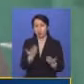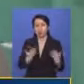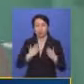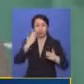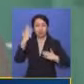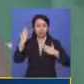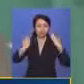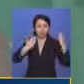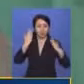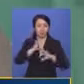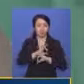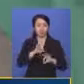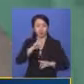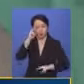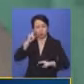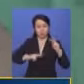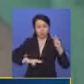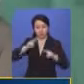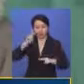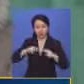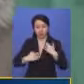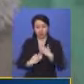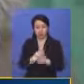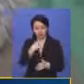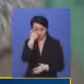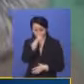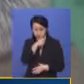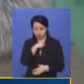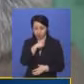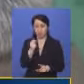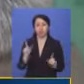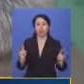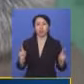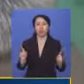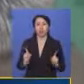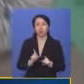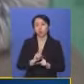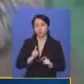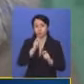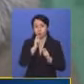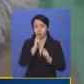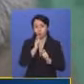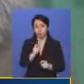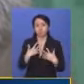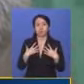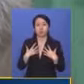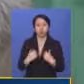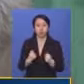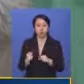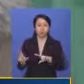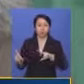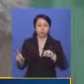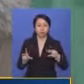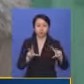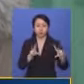веселье. Поднялось маленько настроение новогоднее, чтобы пожелать им здоровья,